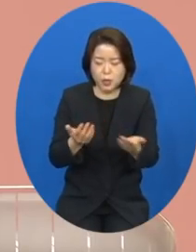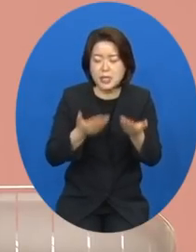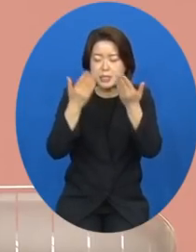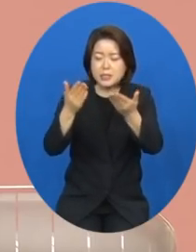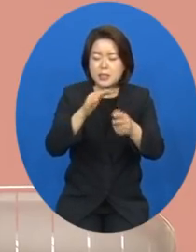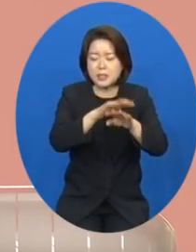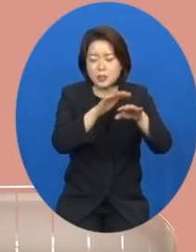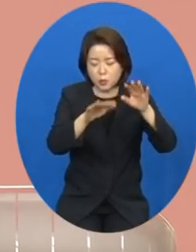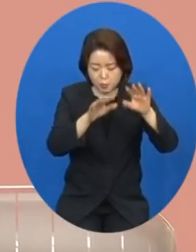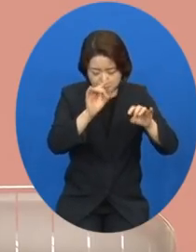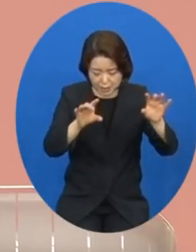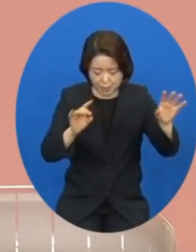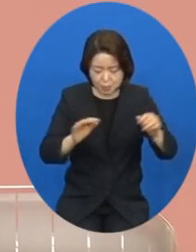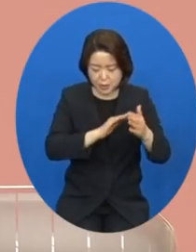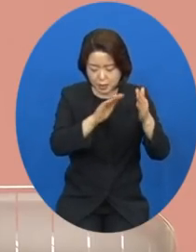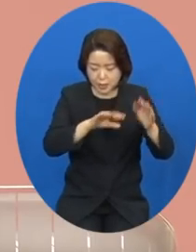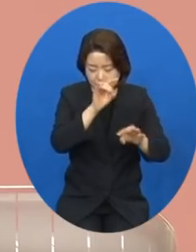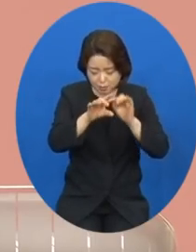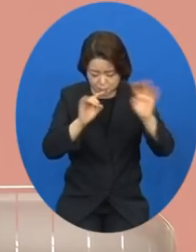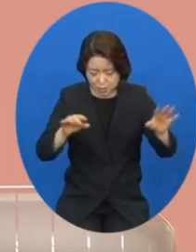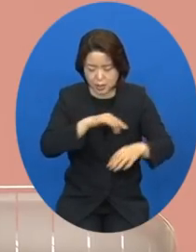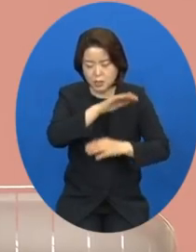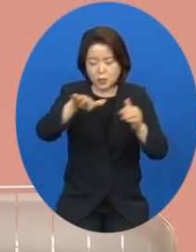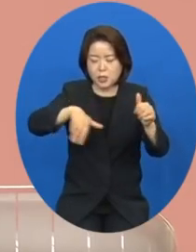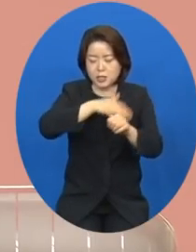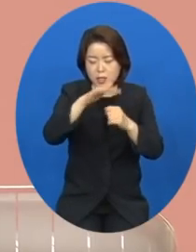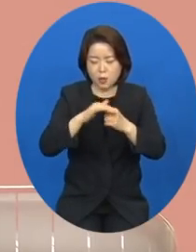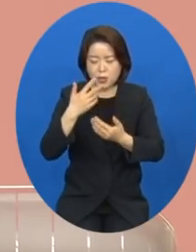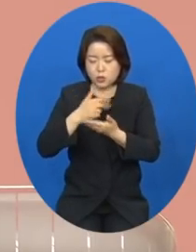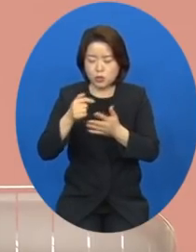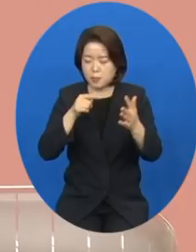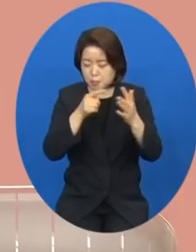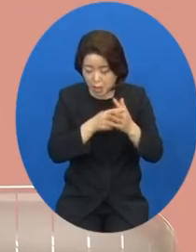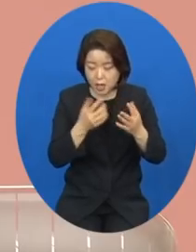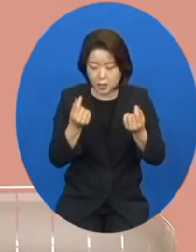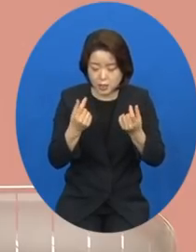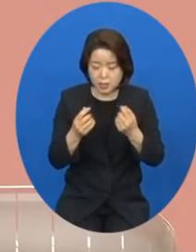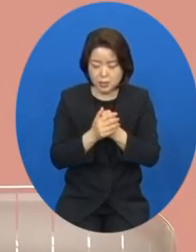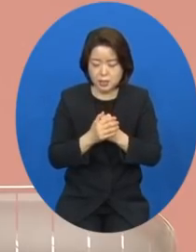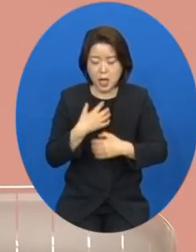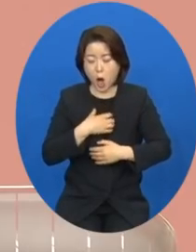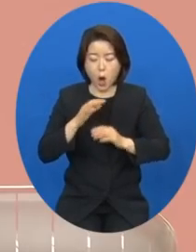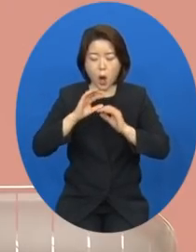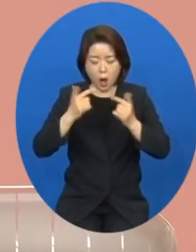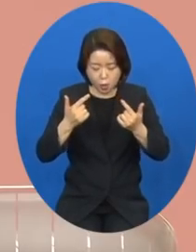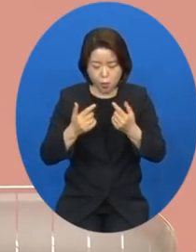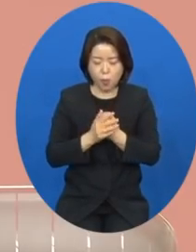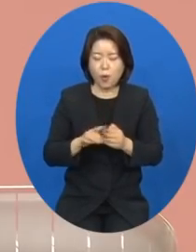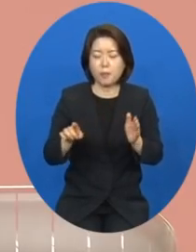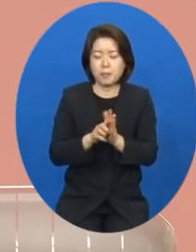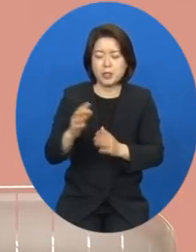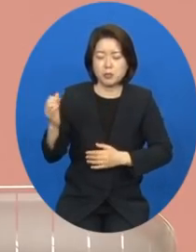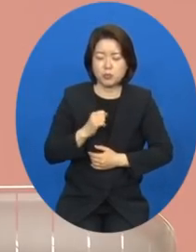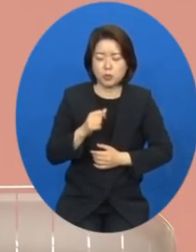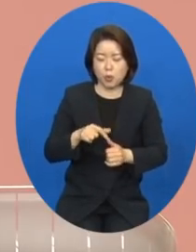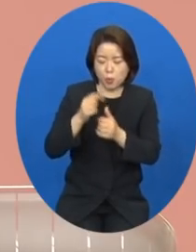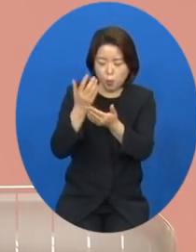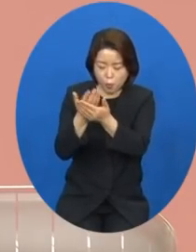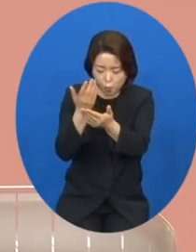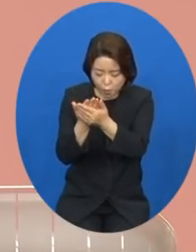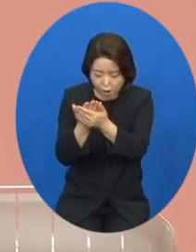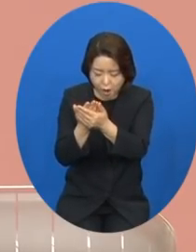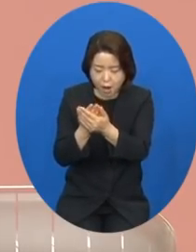마다 한 가정 한 거 젊 저들의 형태를 주께서 아쉬우니 염려 하지 아니하고 또 하는 믿음으로 구하면 나가는 것 마다